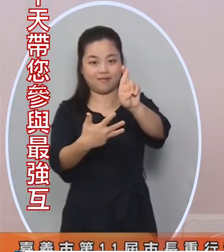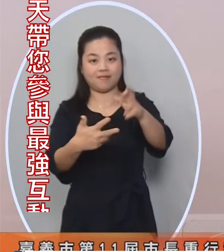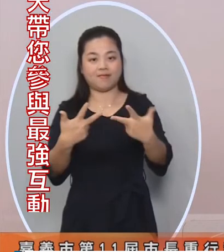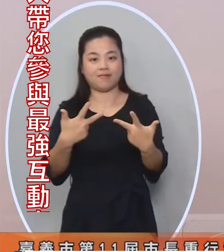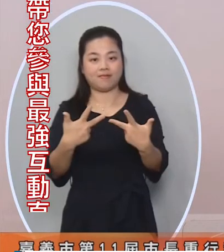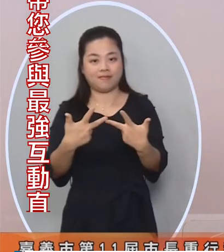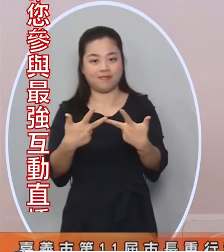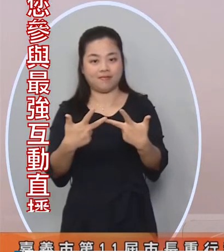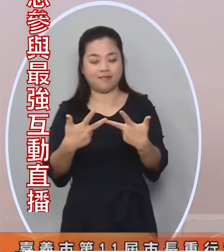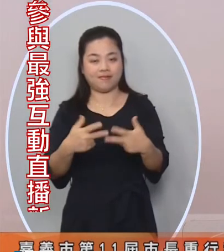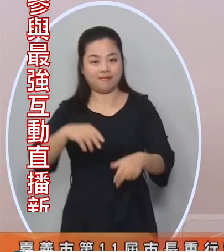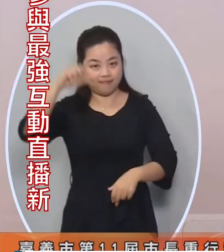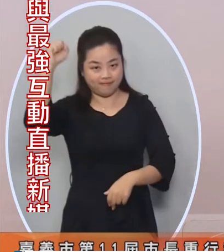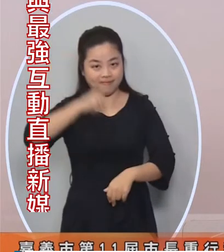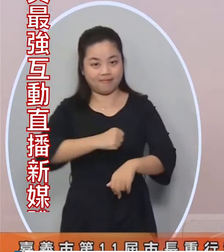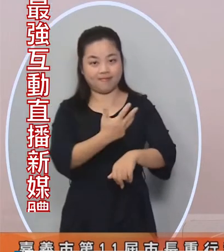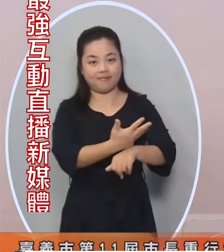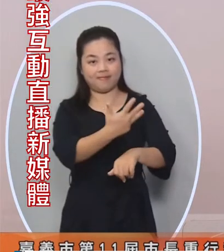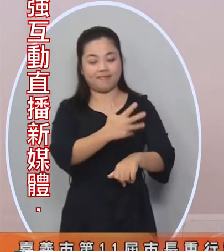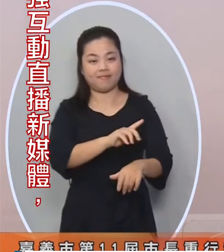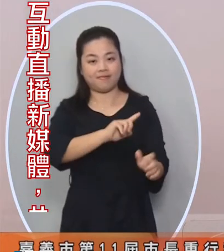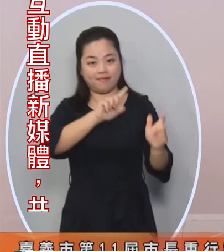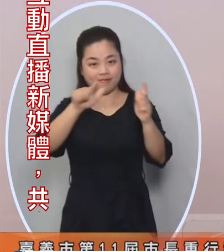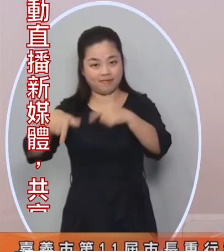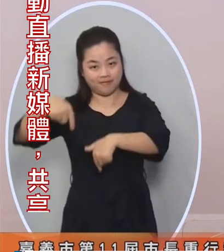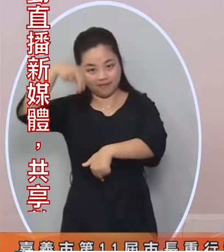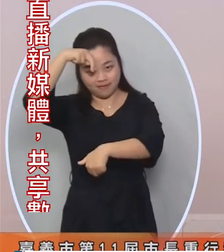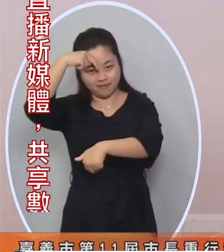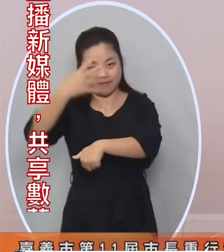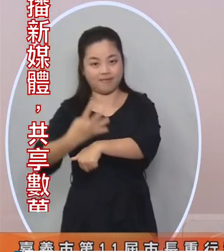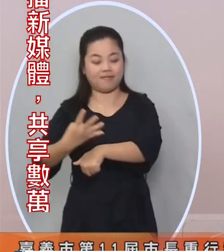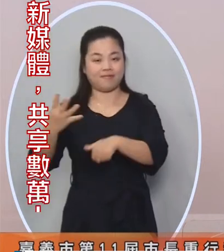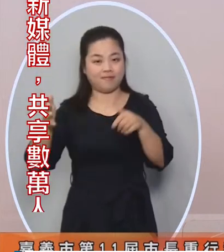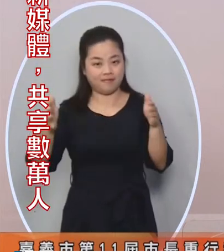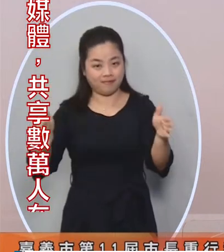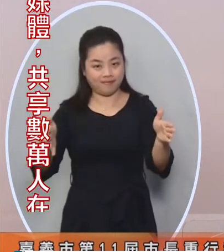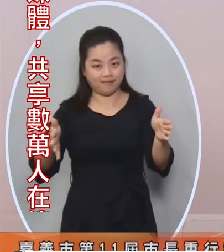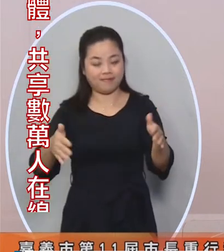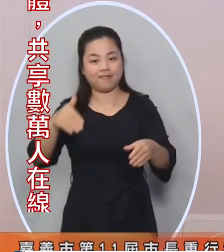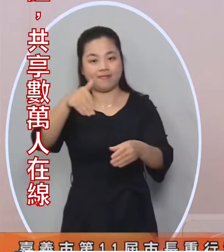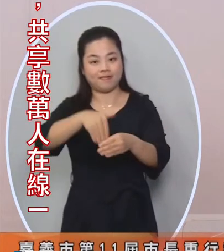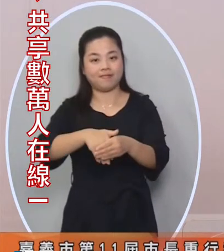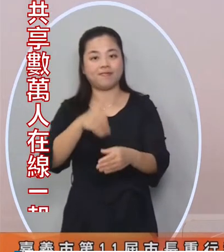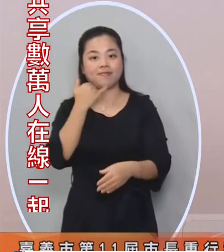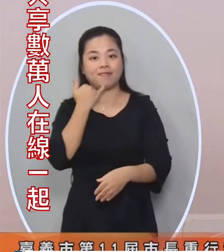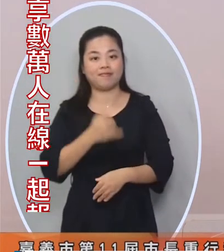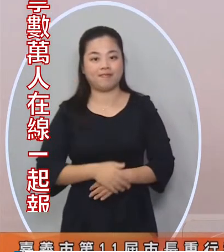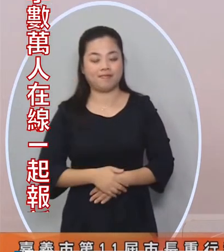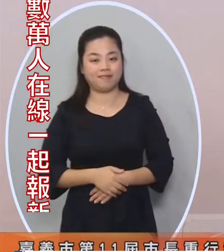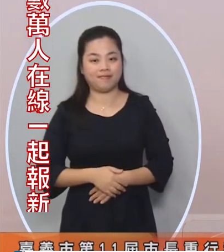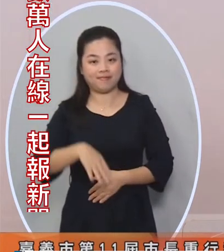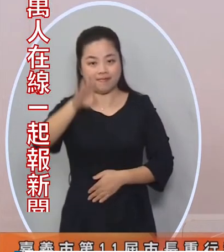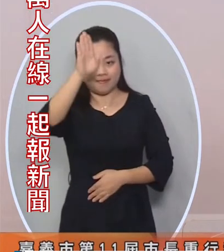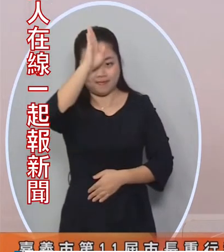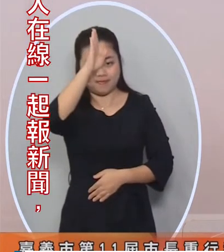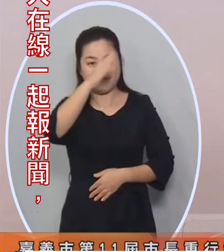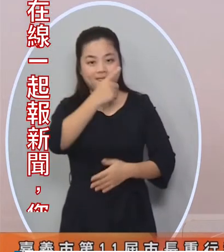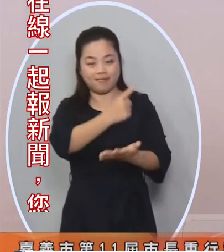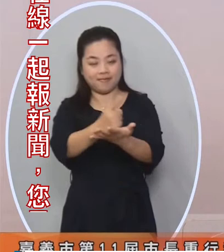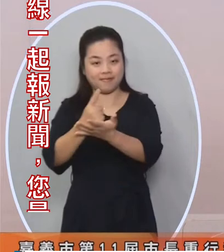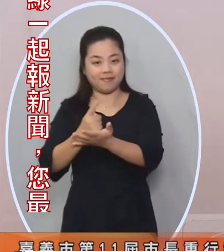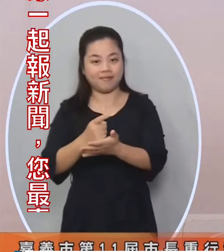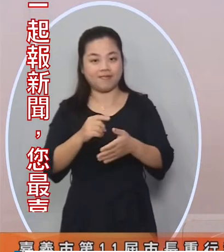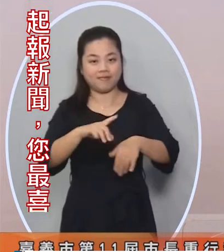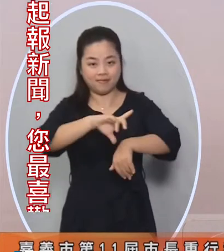12月18日礼拜日，会知啊8点至下晡4点10止投票，请各位一定